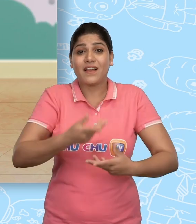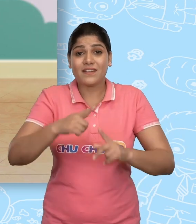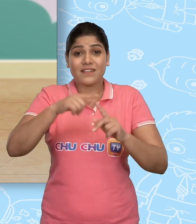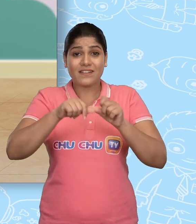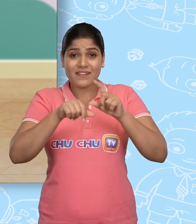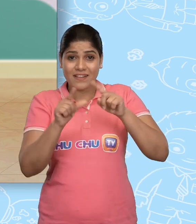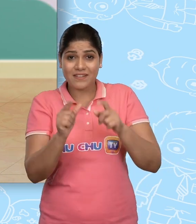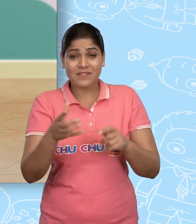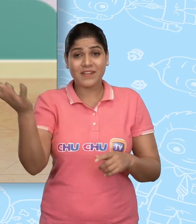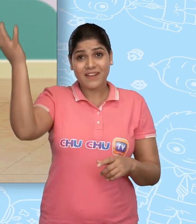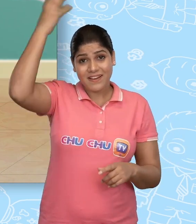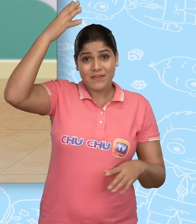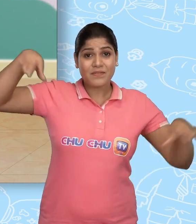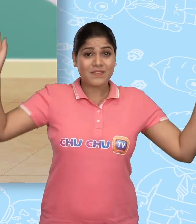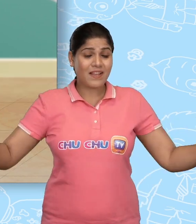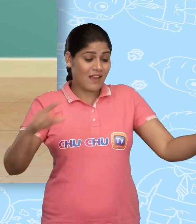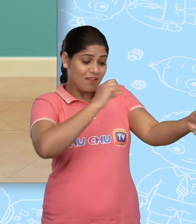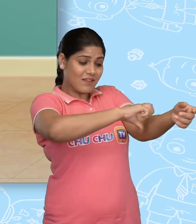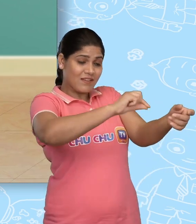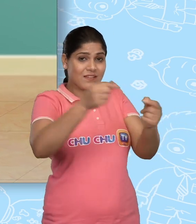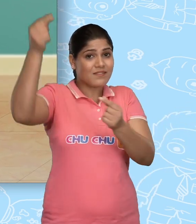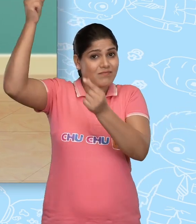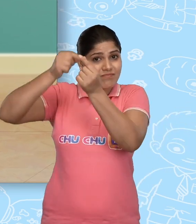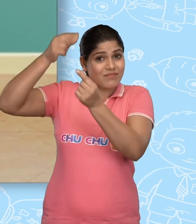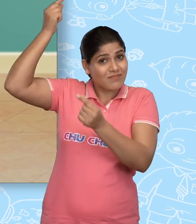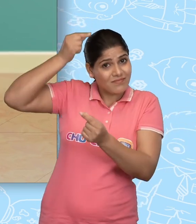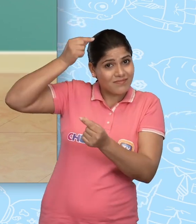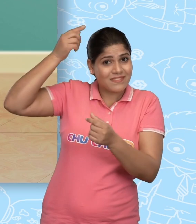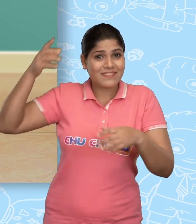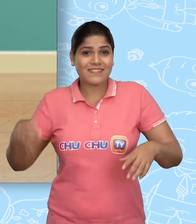फिर बेबी टाकू ने पंख को अपनी हैट में लगा लिया।